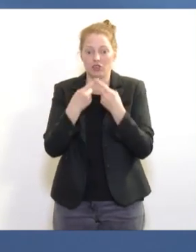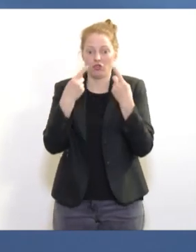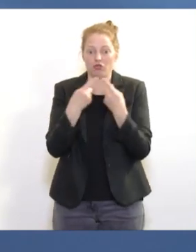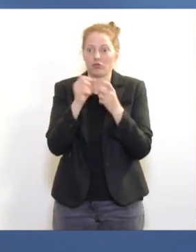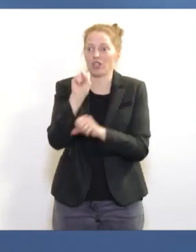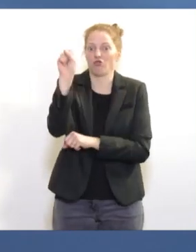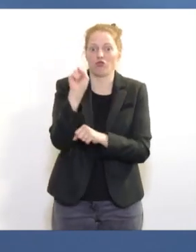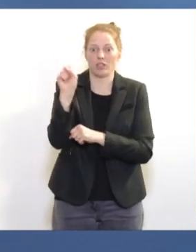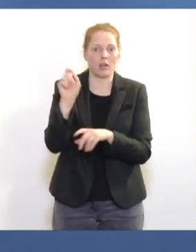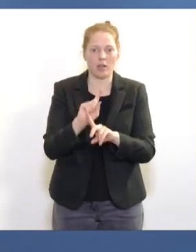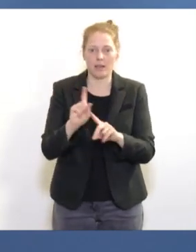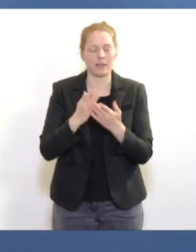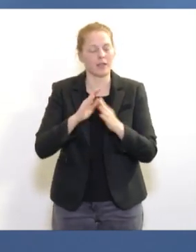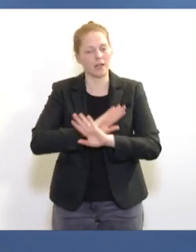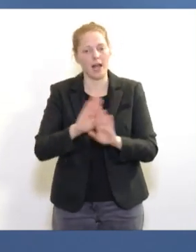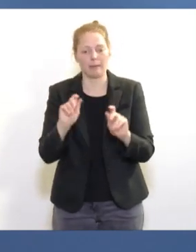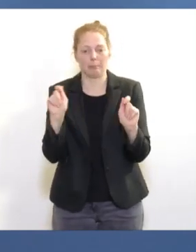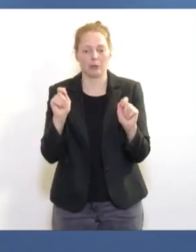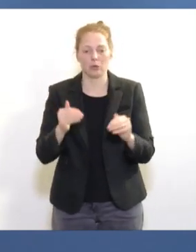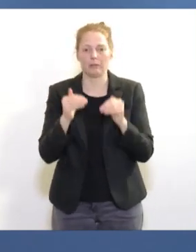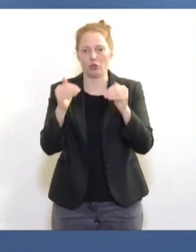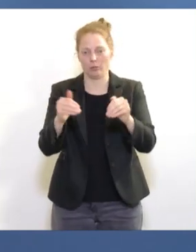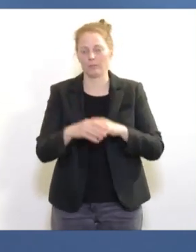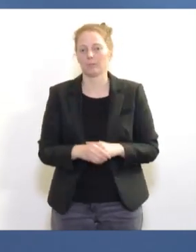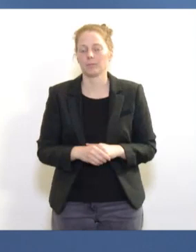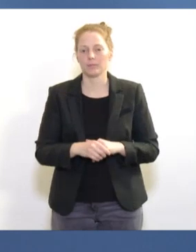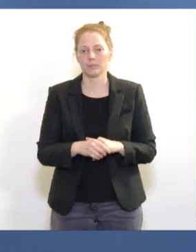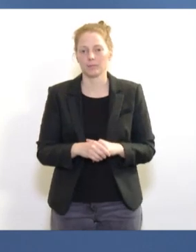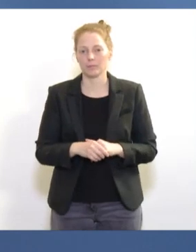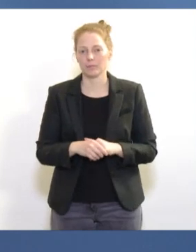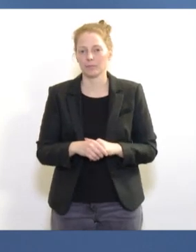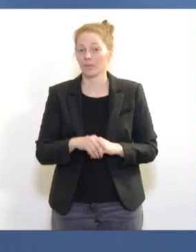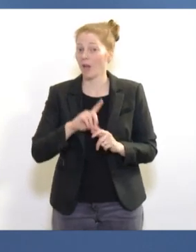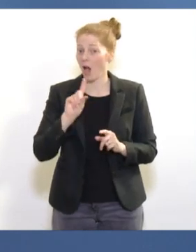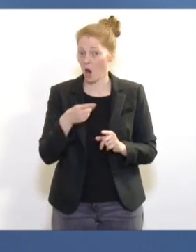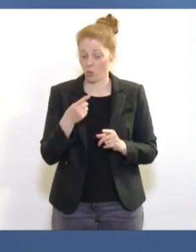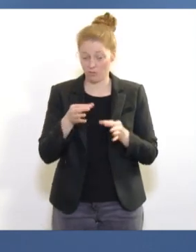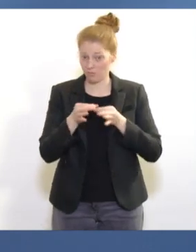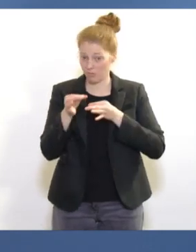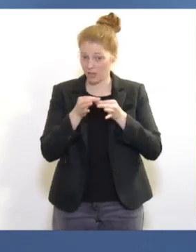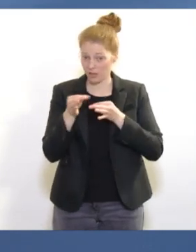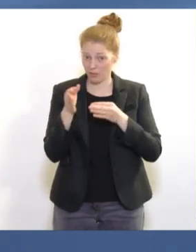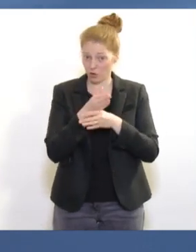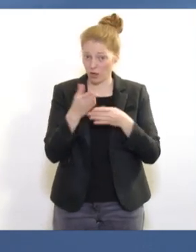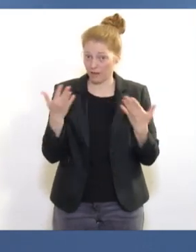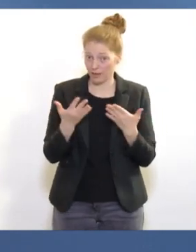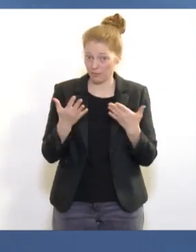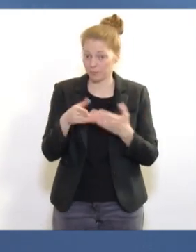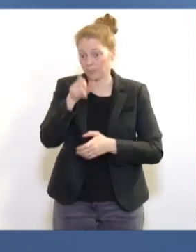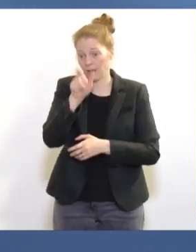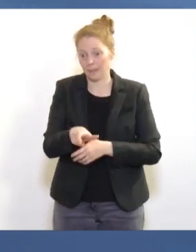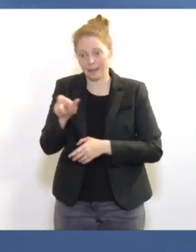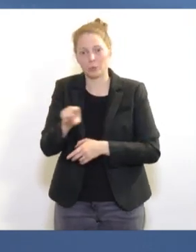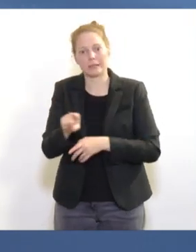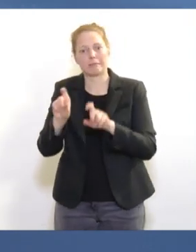Streikprozedur herangerufen wären. Wir haben darüber hinaus die Möglichkeit geschaffen, dass Leute, die an einem